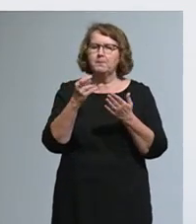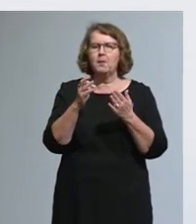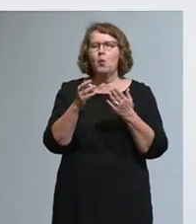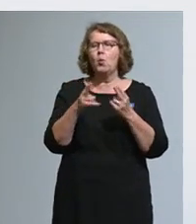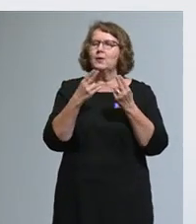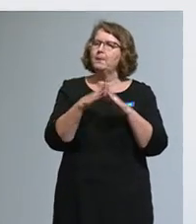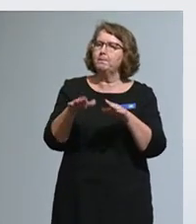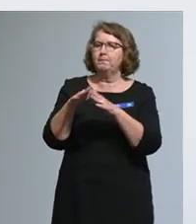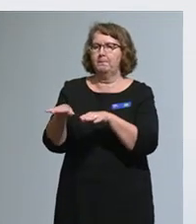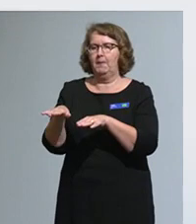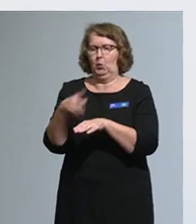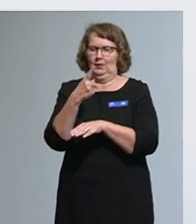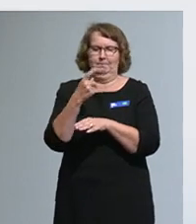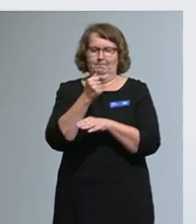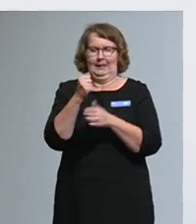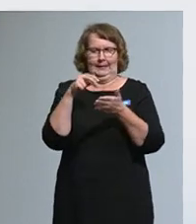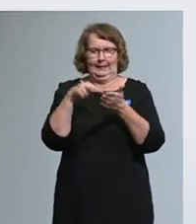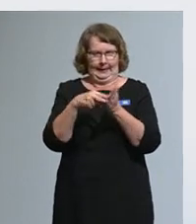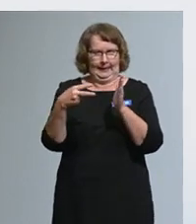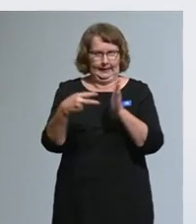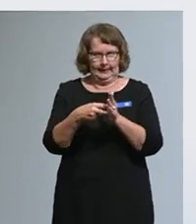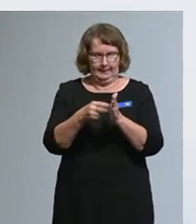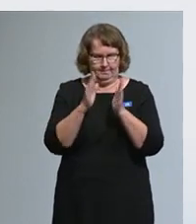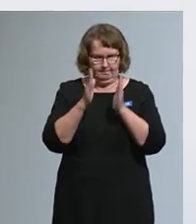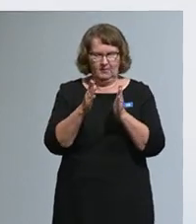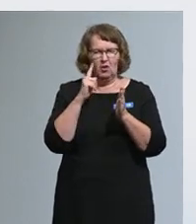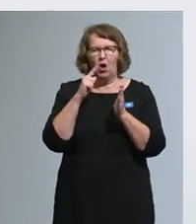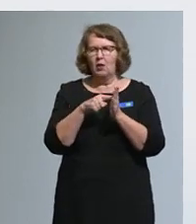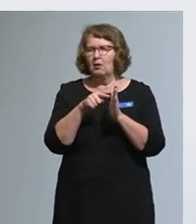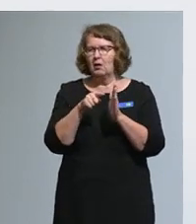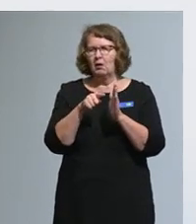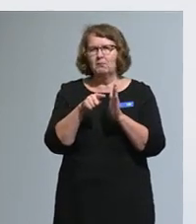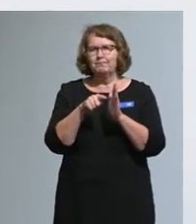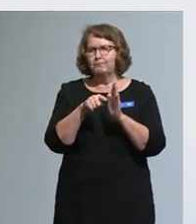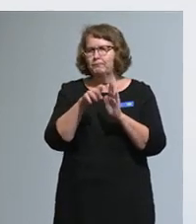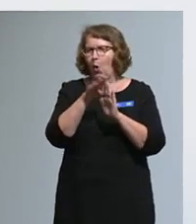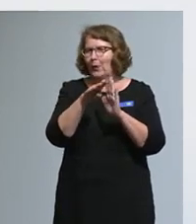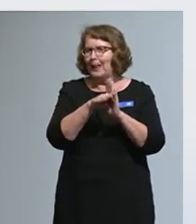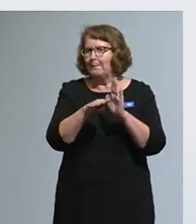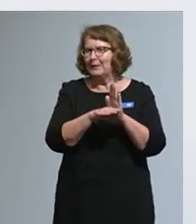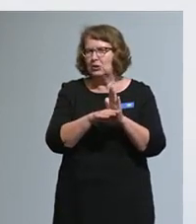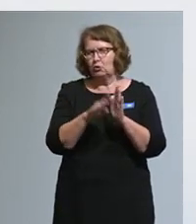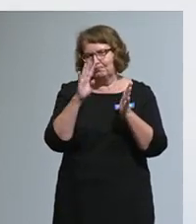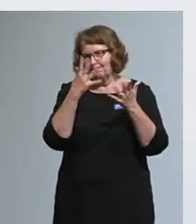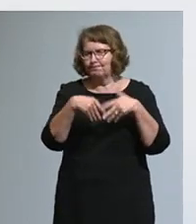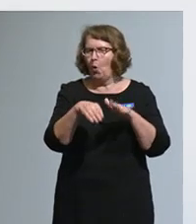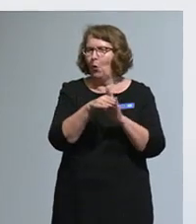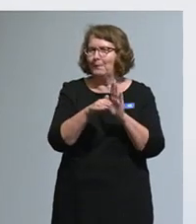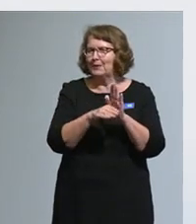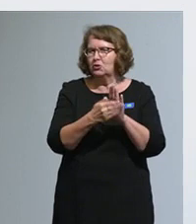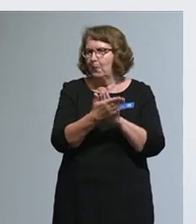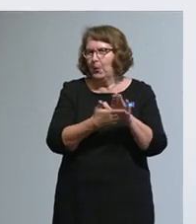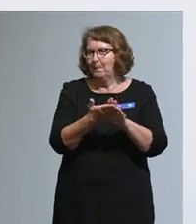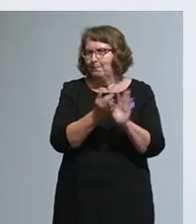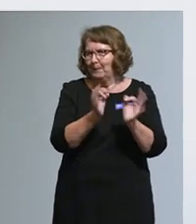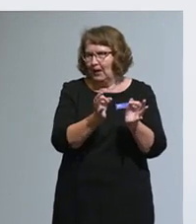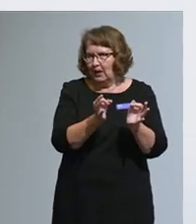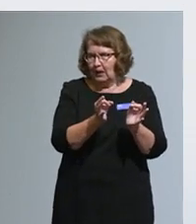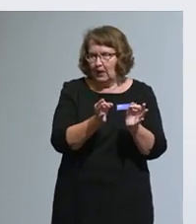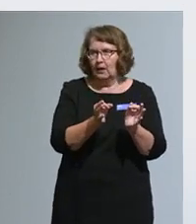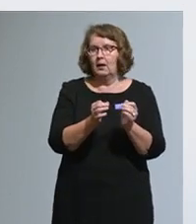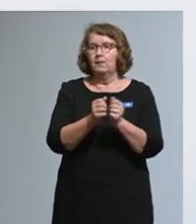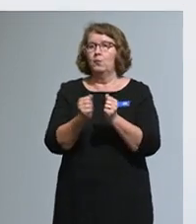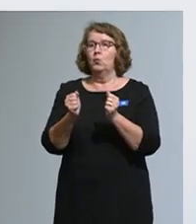ihan tämmöinen tekninen, eli minkälainen ohjelmointi ja ohjelmistopohja siellä tulee olemaan, mutta